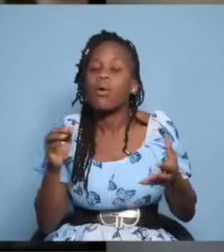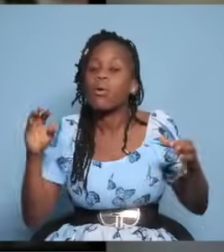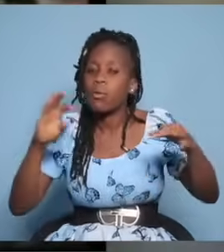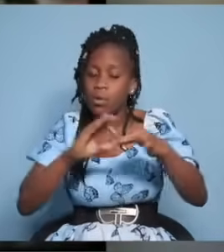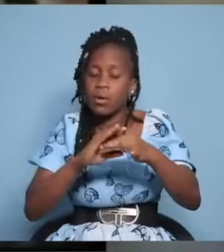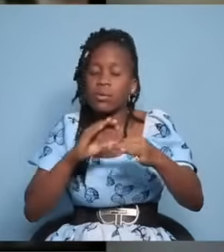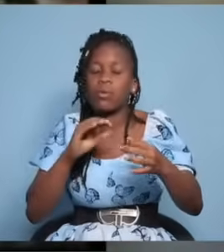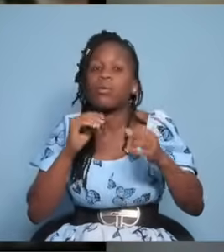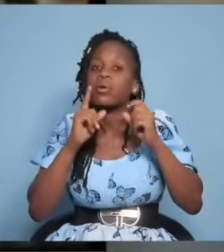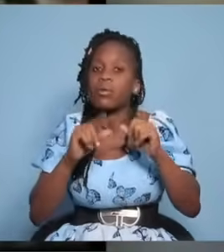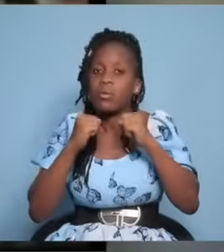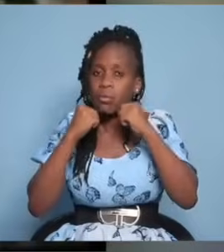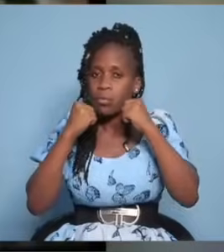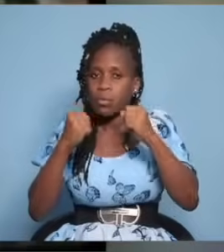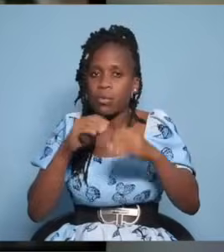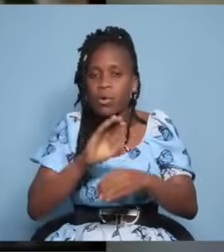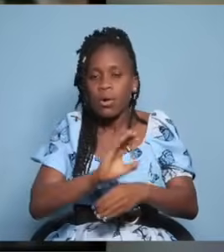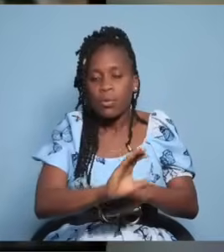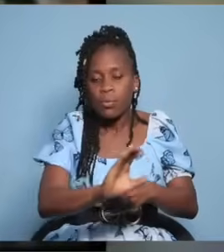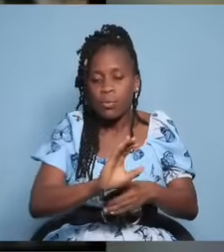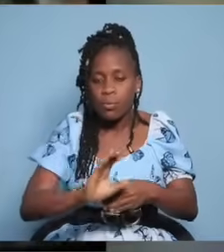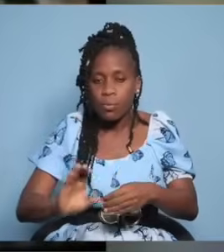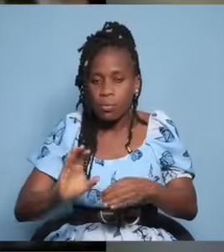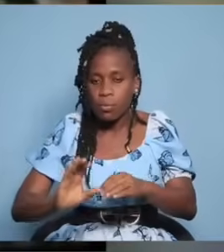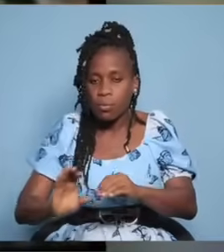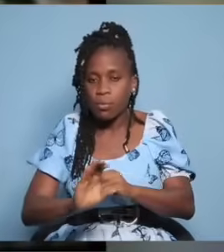inataka itawanywe ili itawaliwe vizuri.